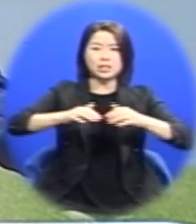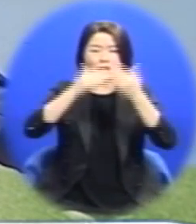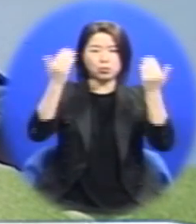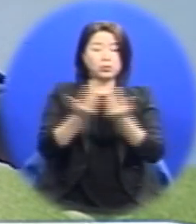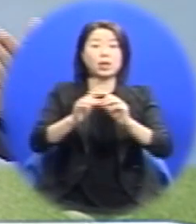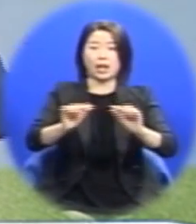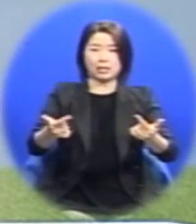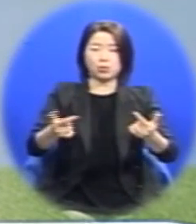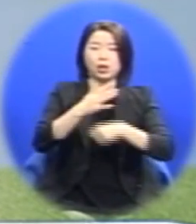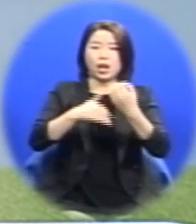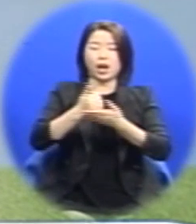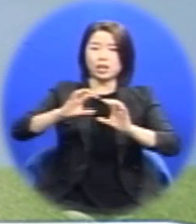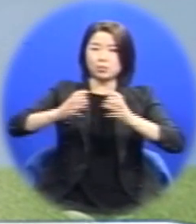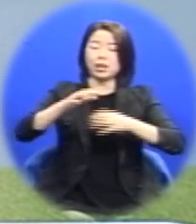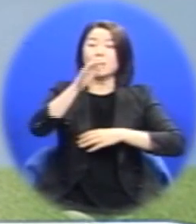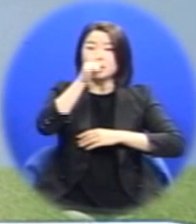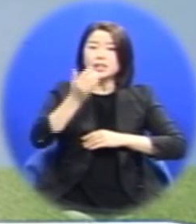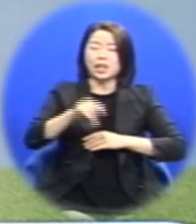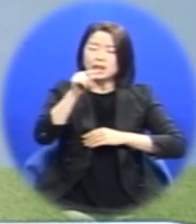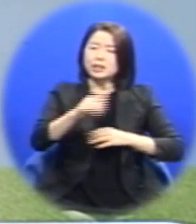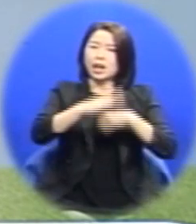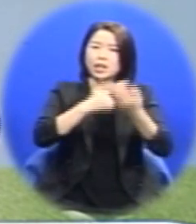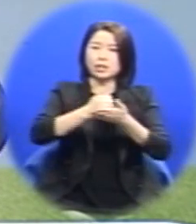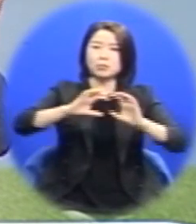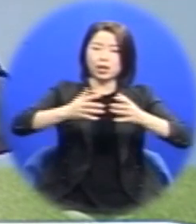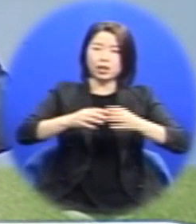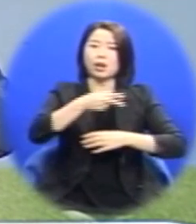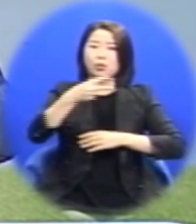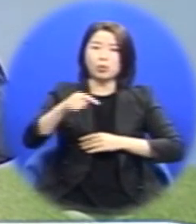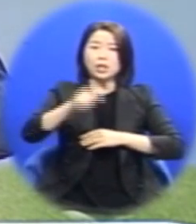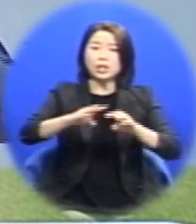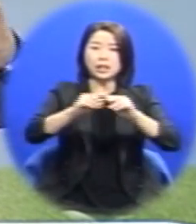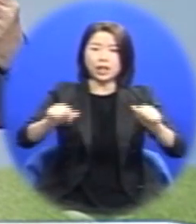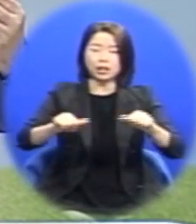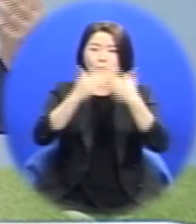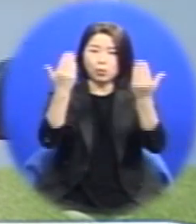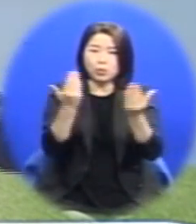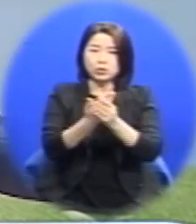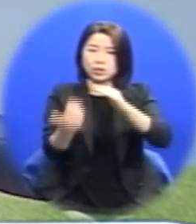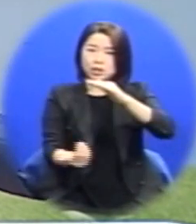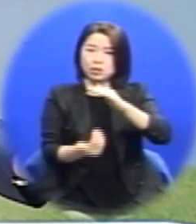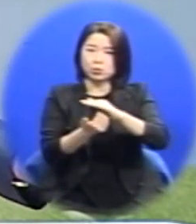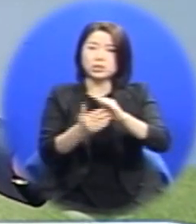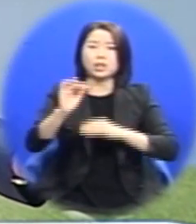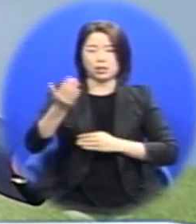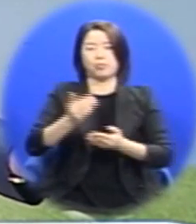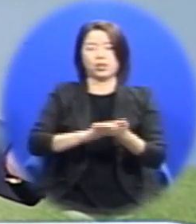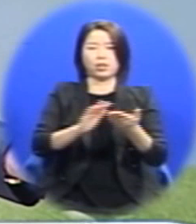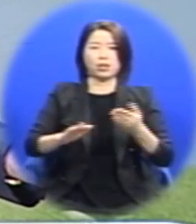아니고 하나님의 나라가 있는데 그 하나님의 나라가 곧 이 땅에도 온전히 이루어지게